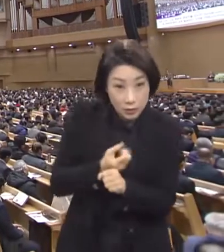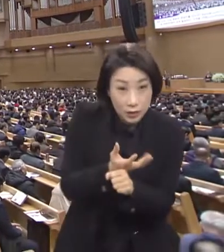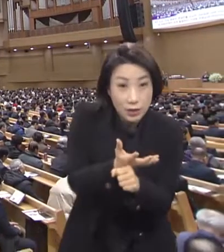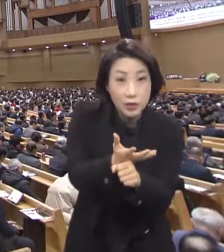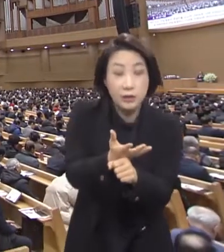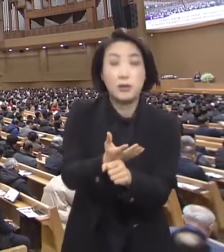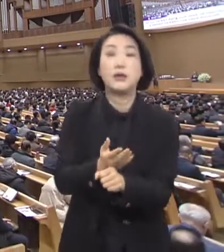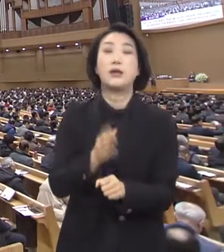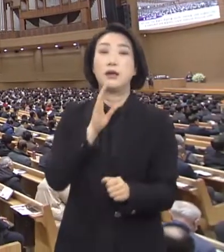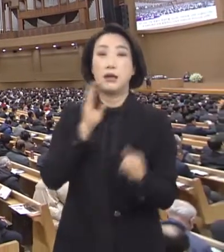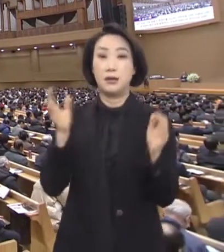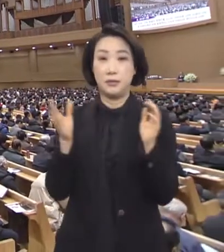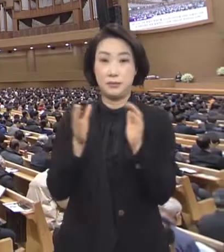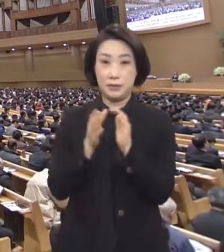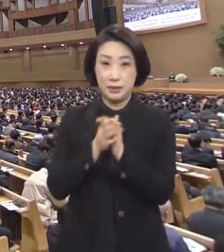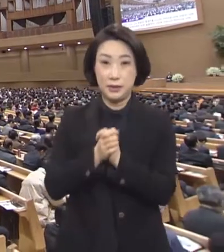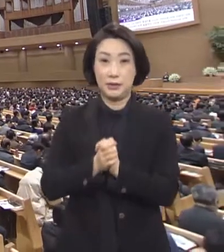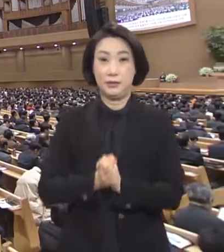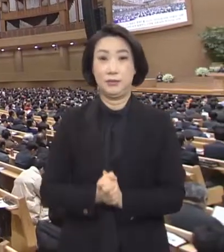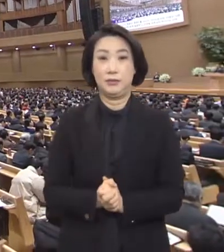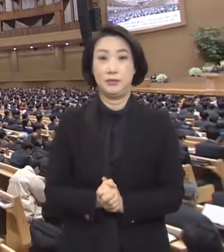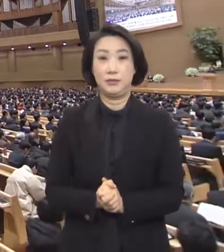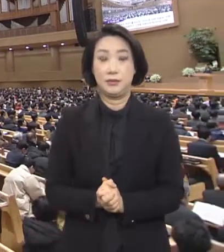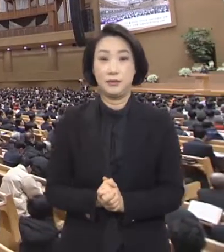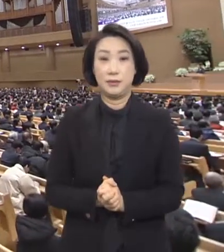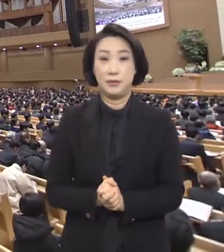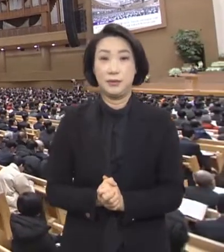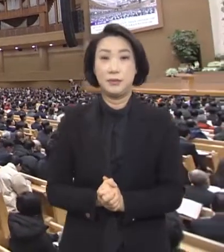그대로 이르노라 하시니라. 아멘.